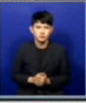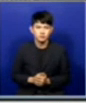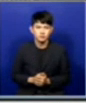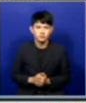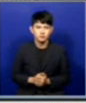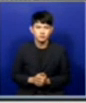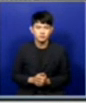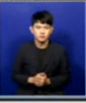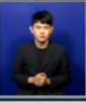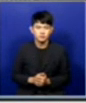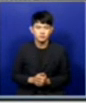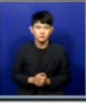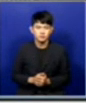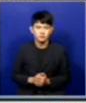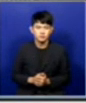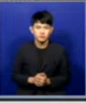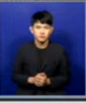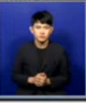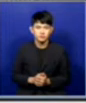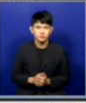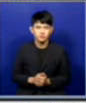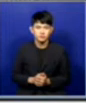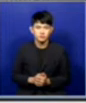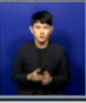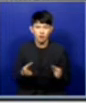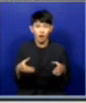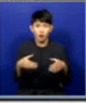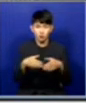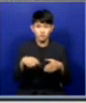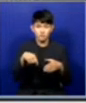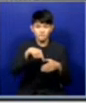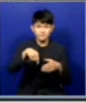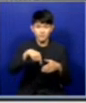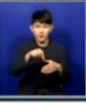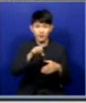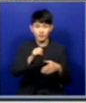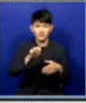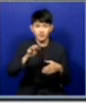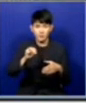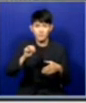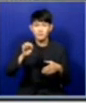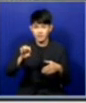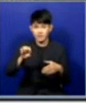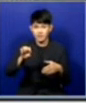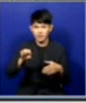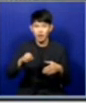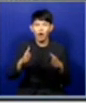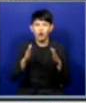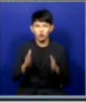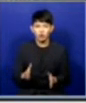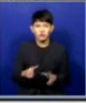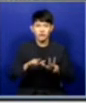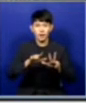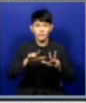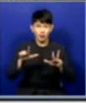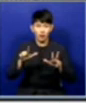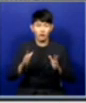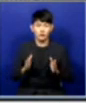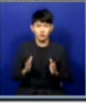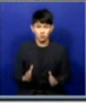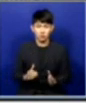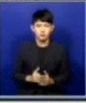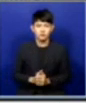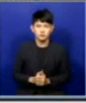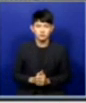คะกลุ่ม SME กว่า3ล้านคนเนี่ยนะคะกว่า3ล้